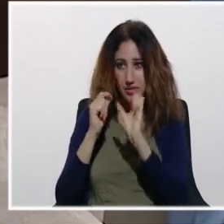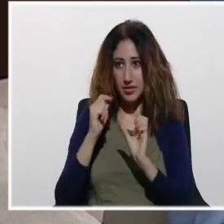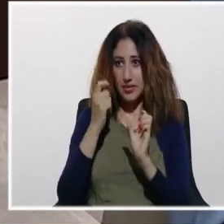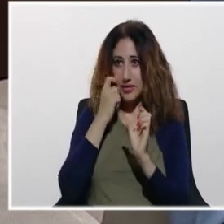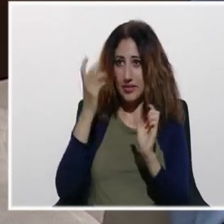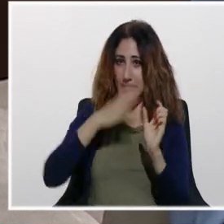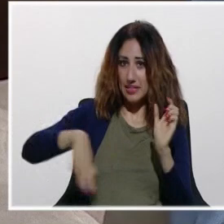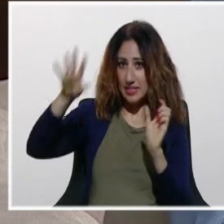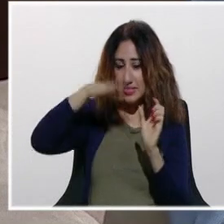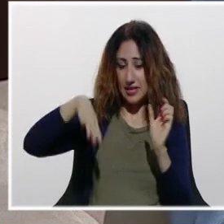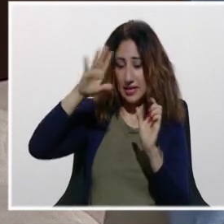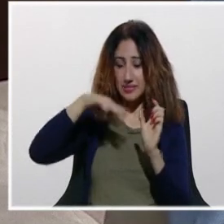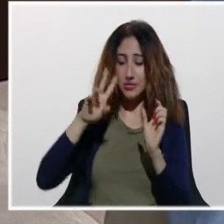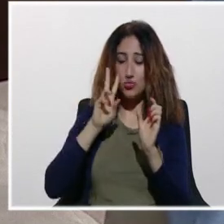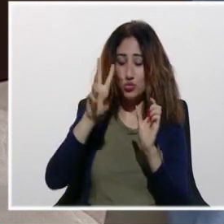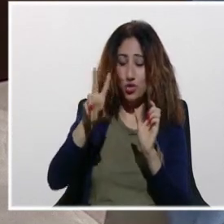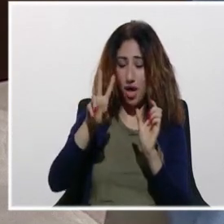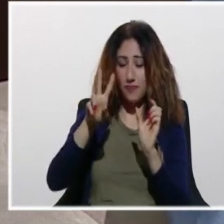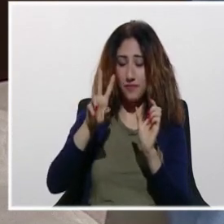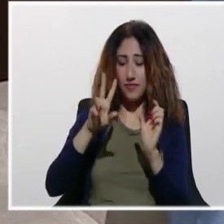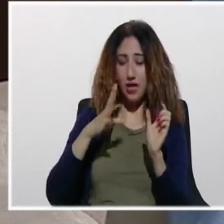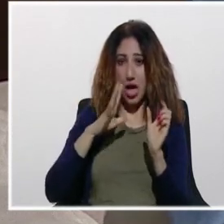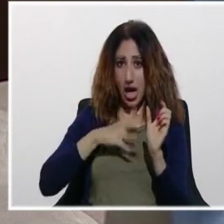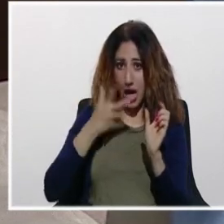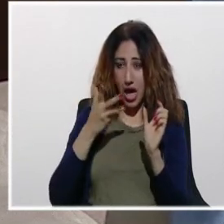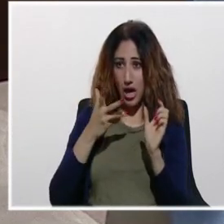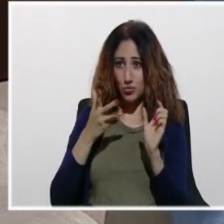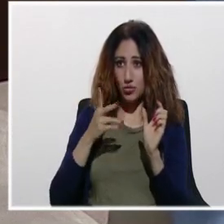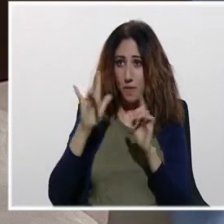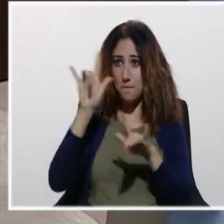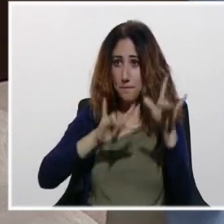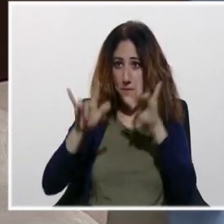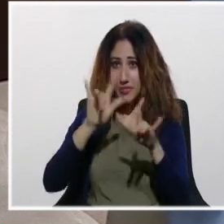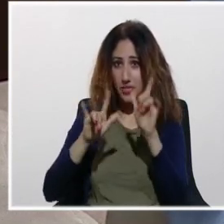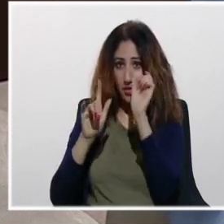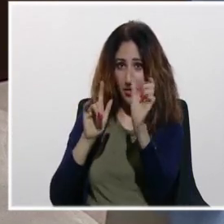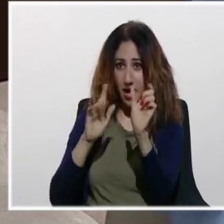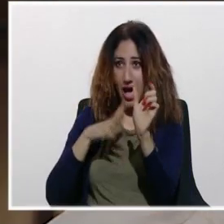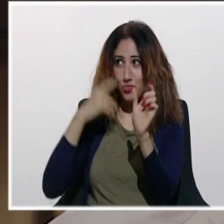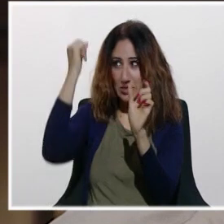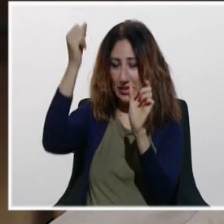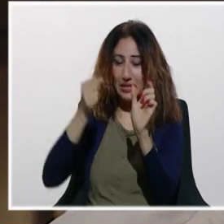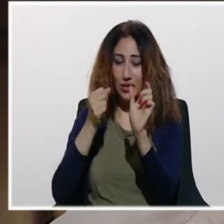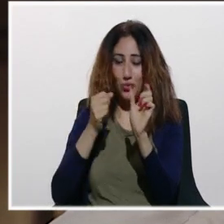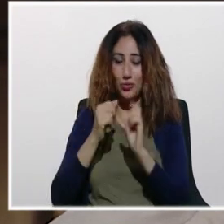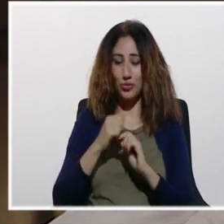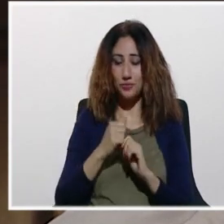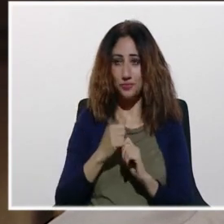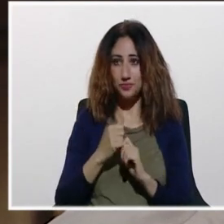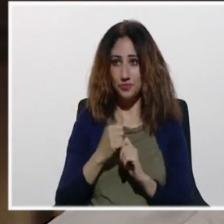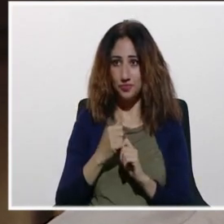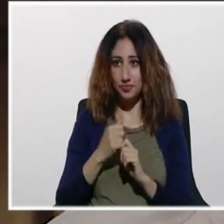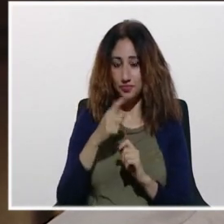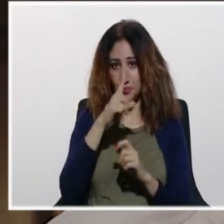الناس يعني كانت عايزة بتدور عليه علشان تقتله. سرك مع جمال عبد الناصر؟ يعني انت